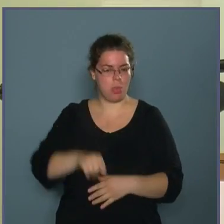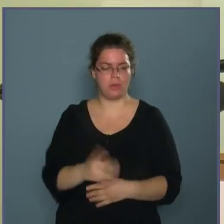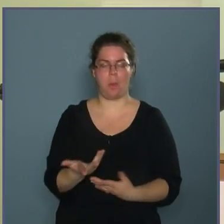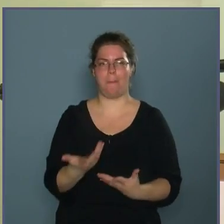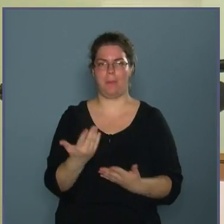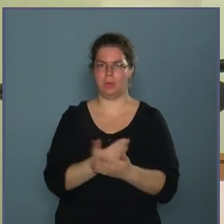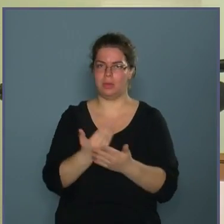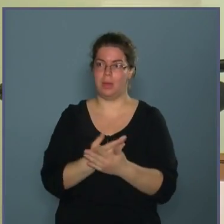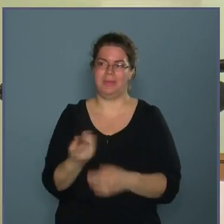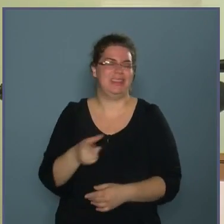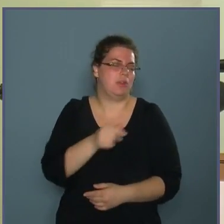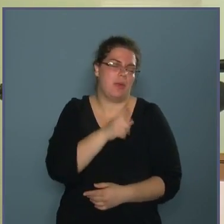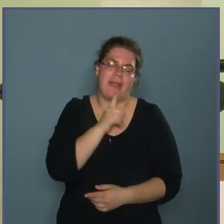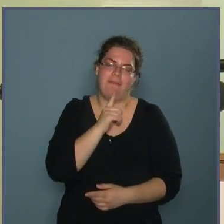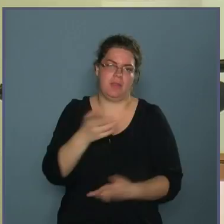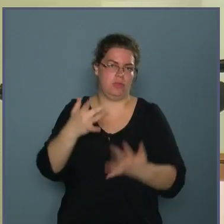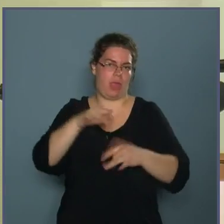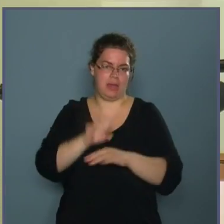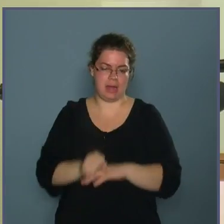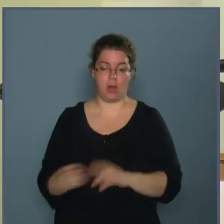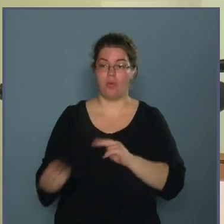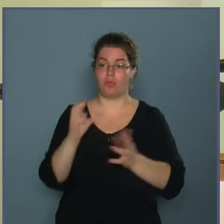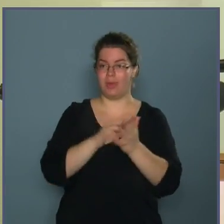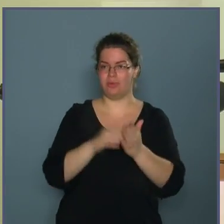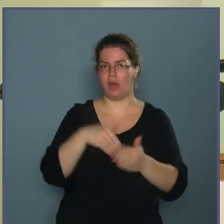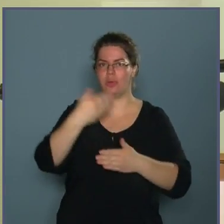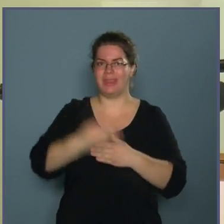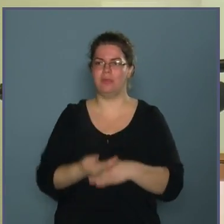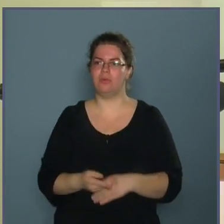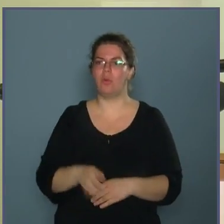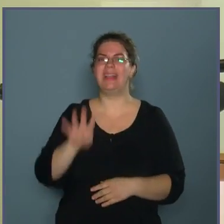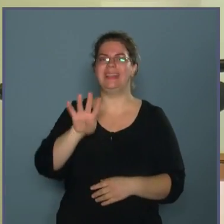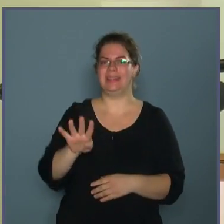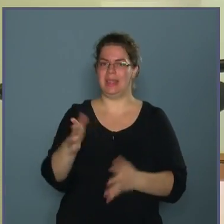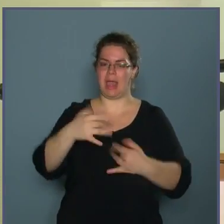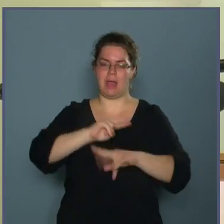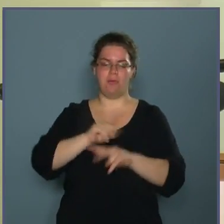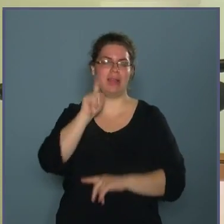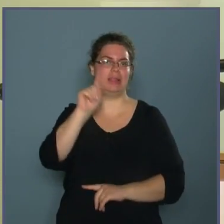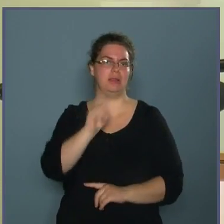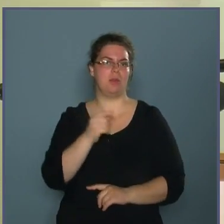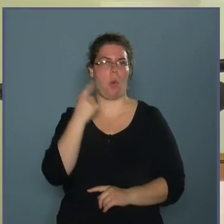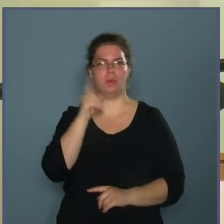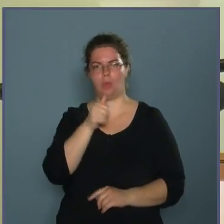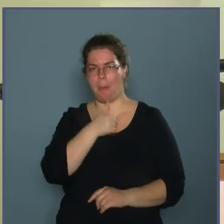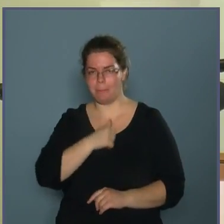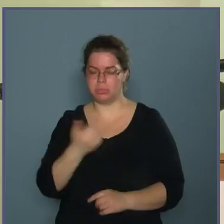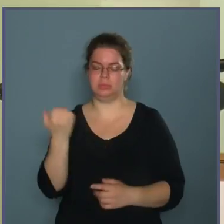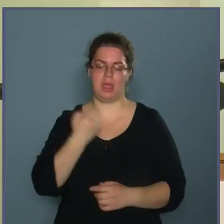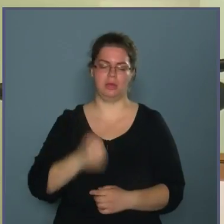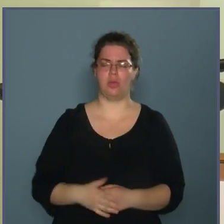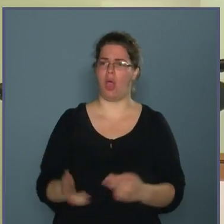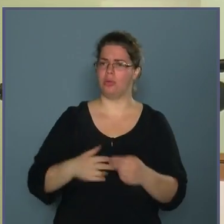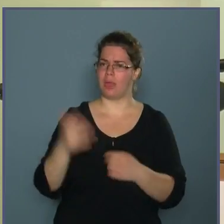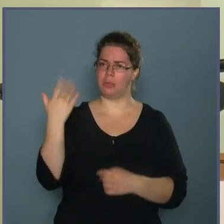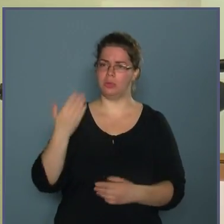kevés centrumban elérhető. A fővárosban rajtunk kívül mindössze 4 helyen van izotóp diagnosztika. Részlegünk a közelmúltban kapott